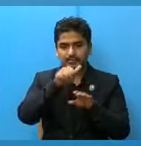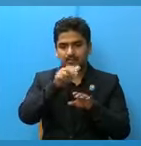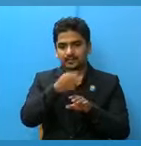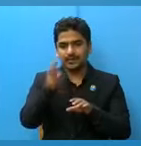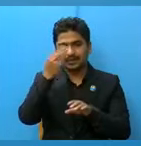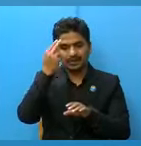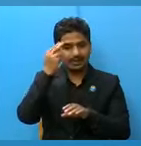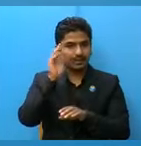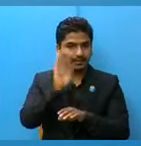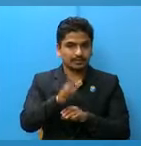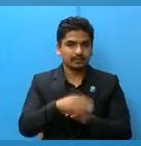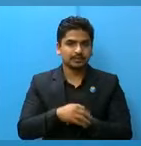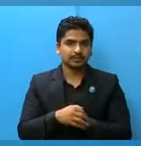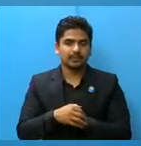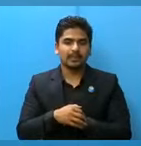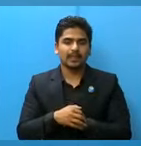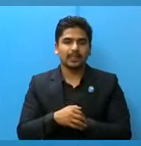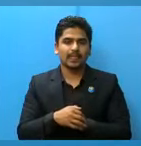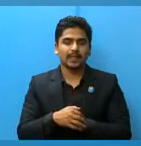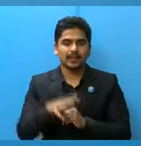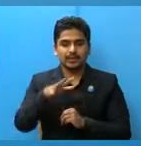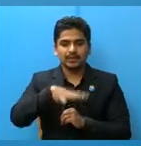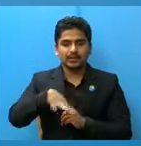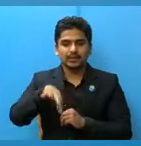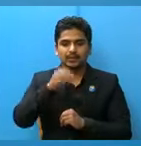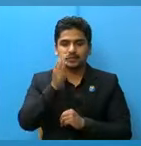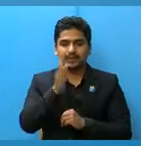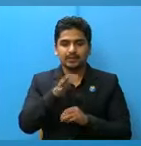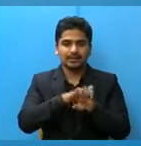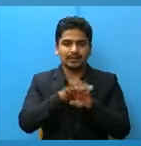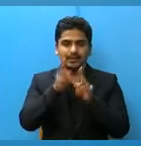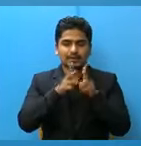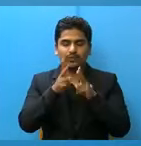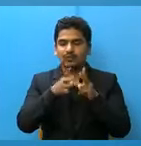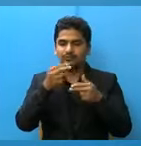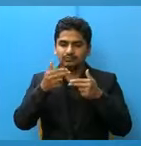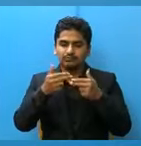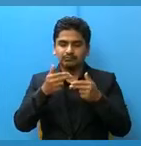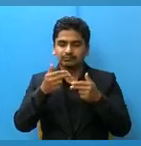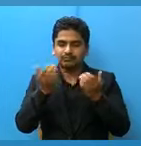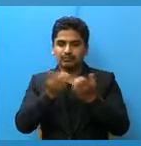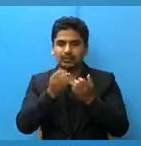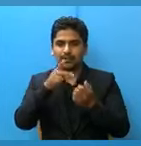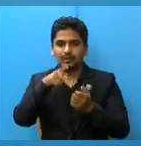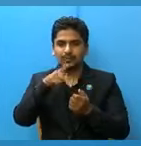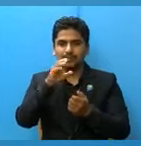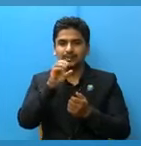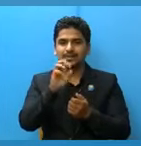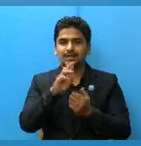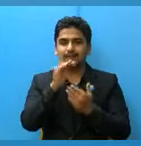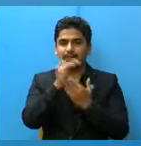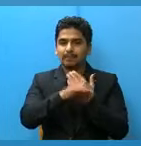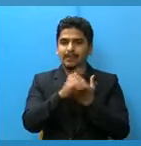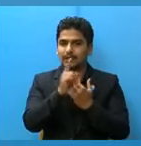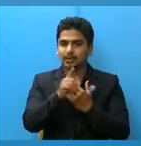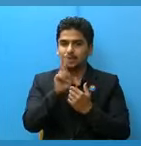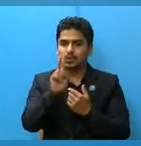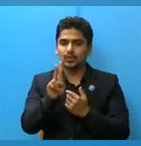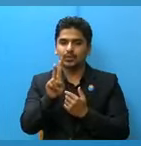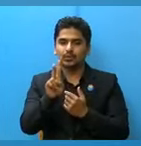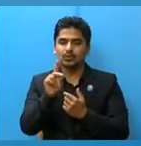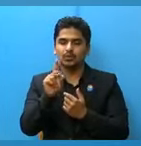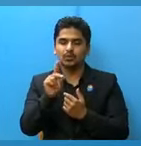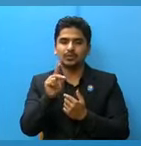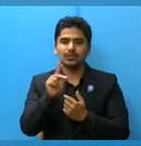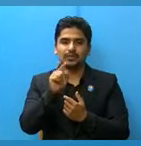बागे कुरा हो सब्सक्रमर रोको लागी चाहिए यहां पीसे आर्बी यो दुन नमर मां